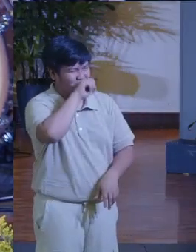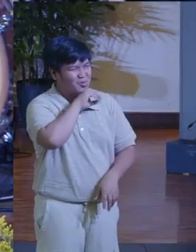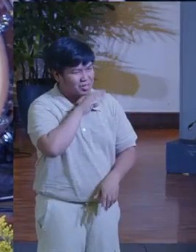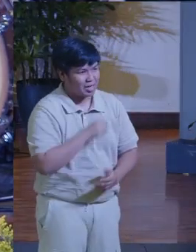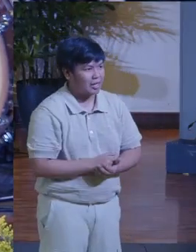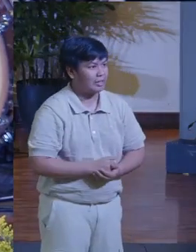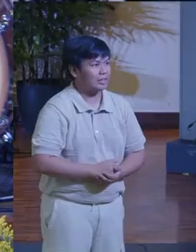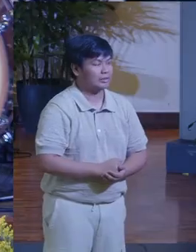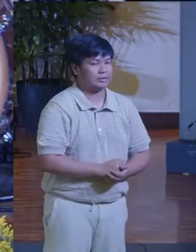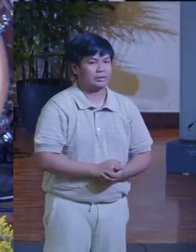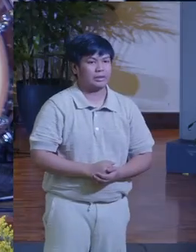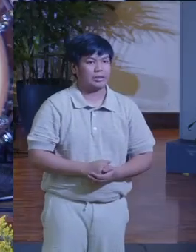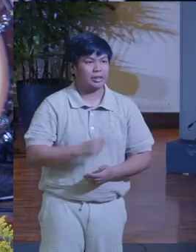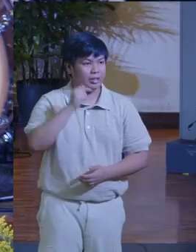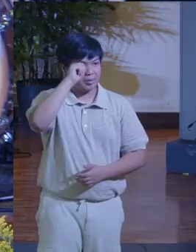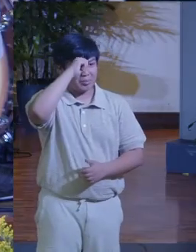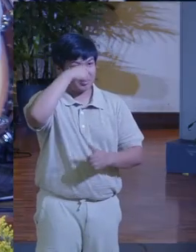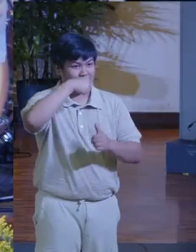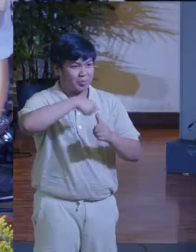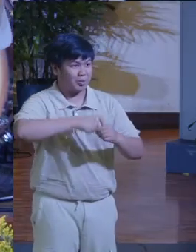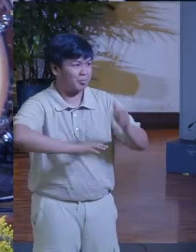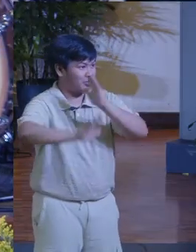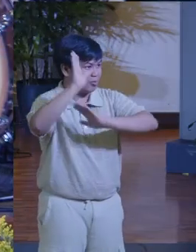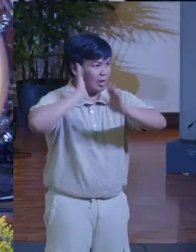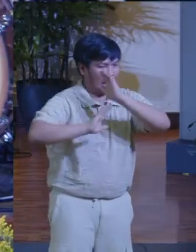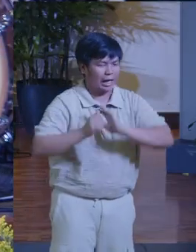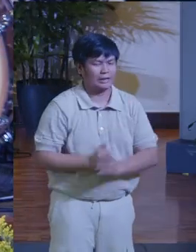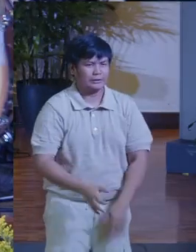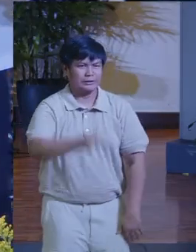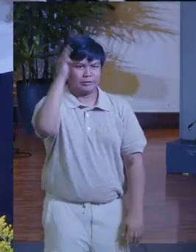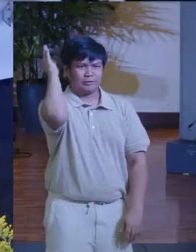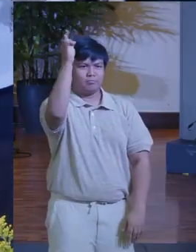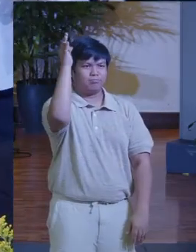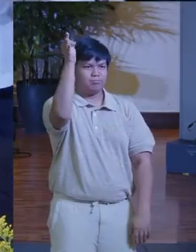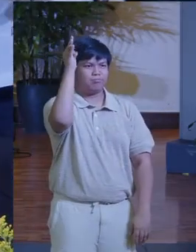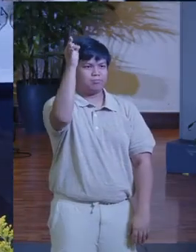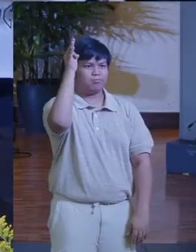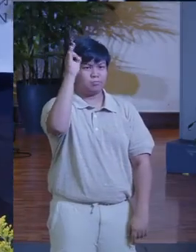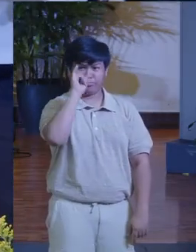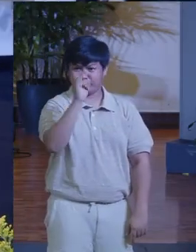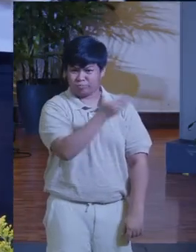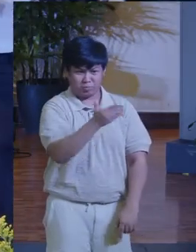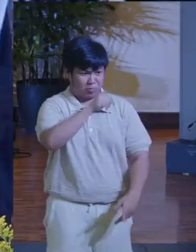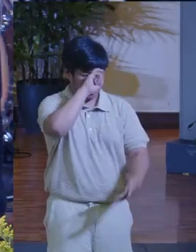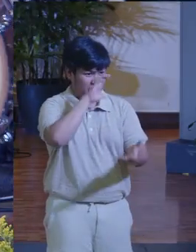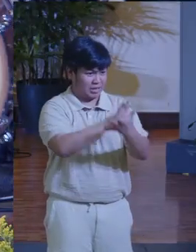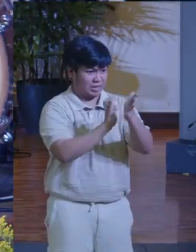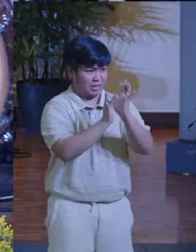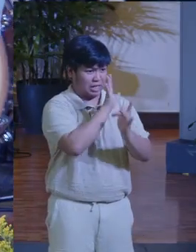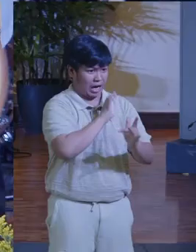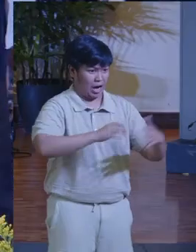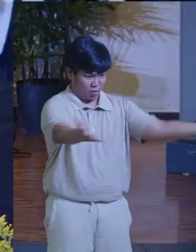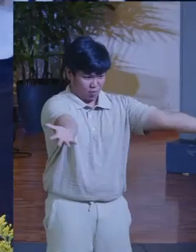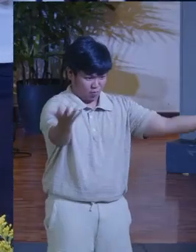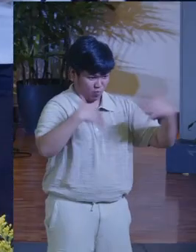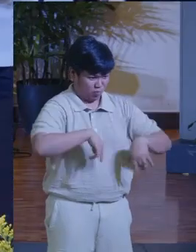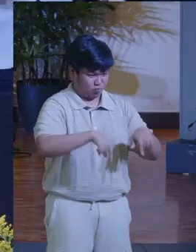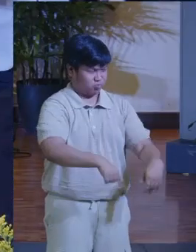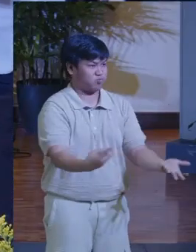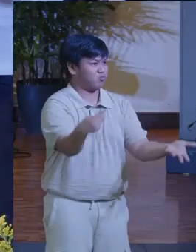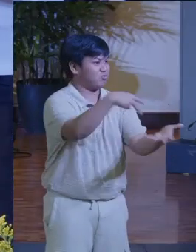unang pinalapit upang manalangin at tumanggap kay Jesus bilang Panginoon at